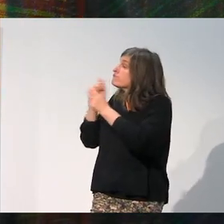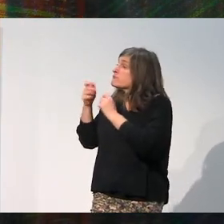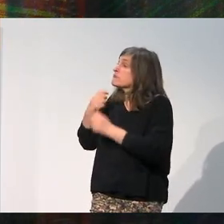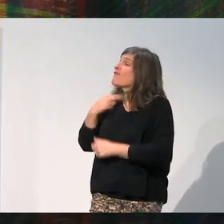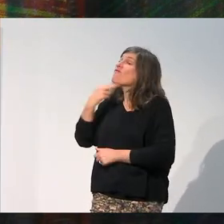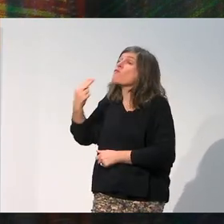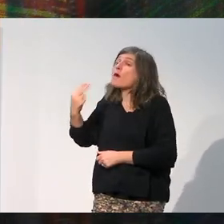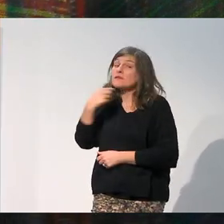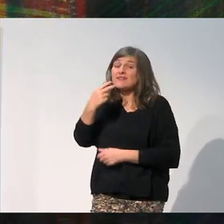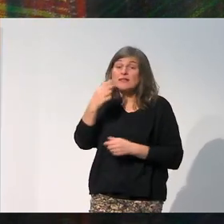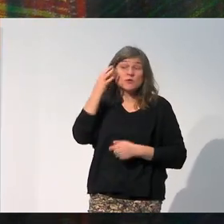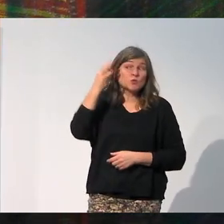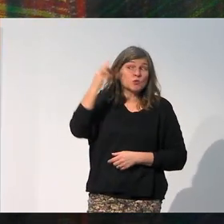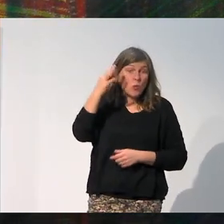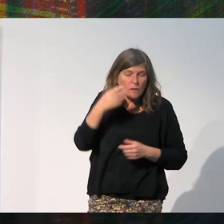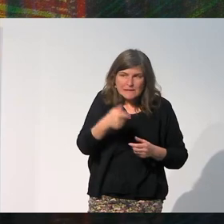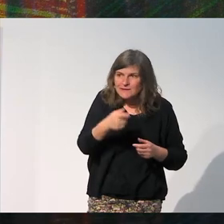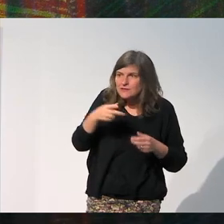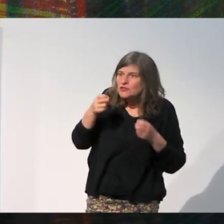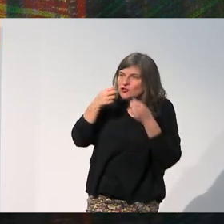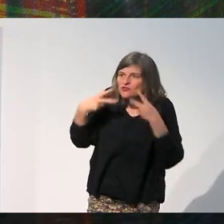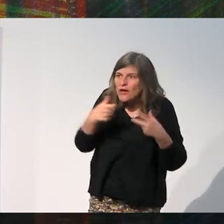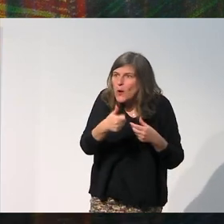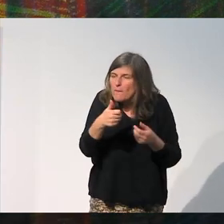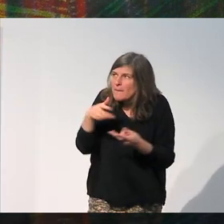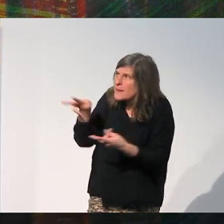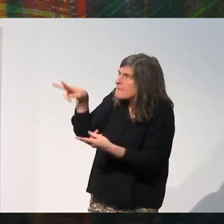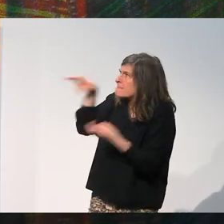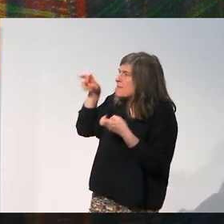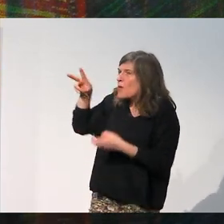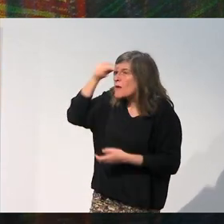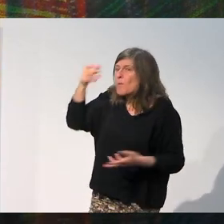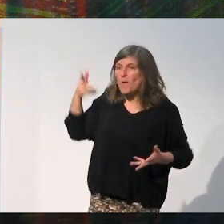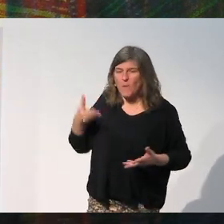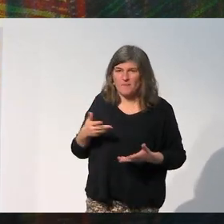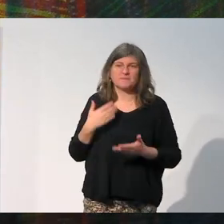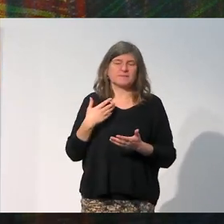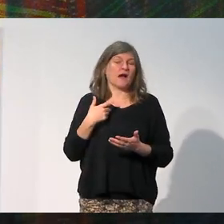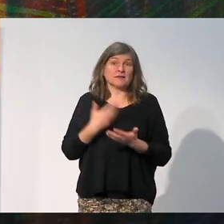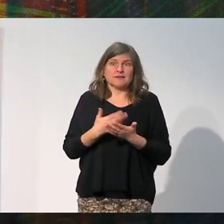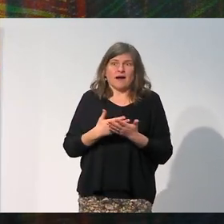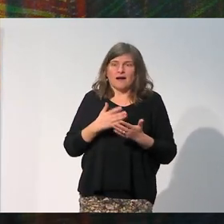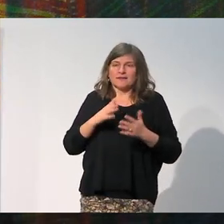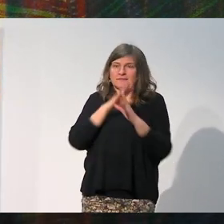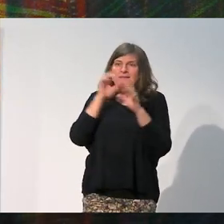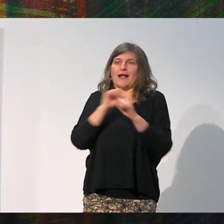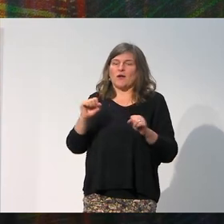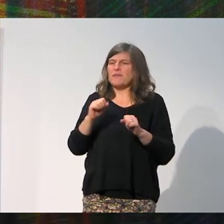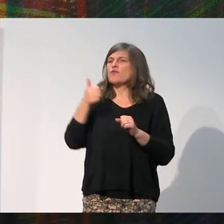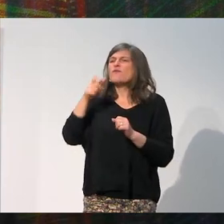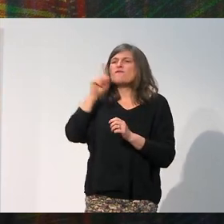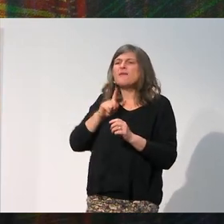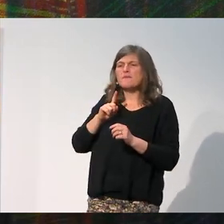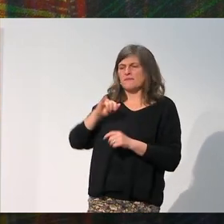il peut... Et tout ça, je trouvais ça vertigineux. Et puis j'avais lu un livre que j'avais en fait édité d'une femme qui s'appelle